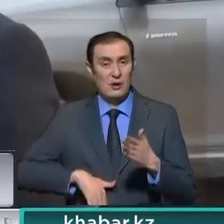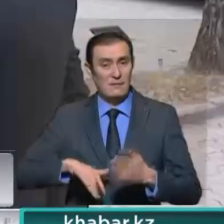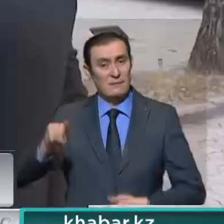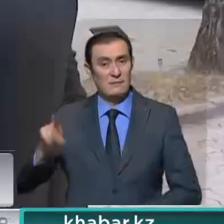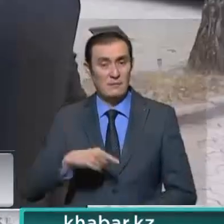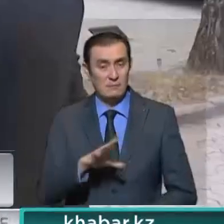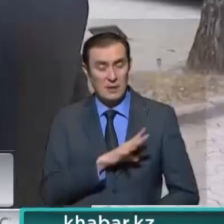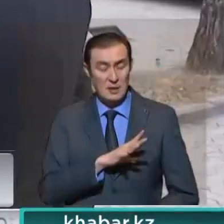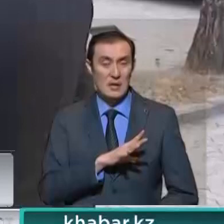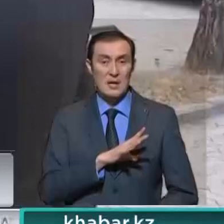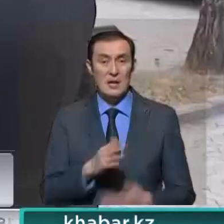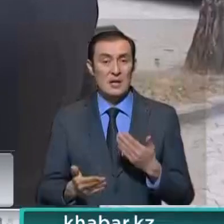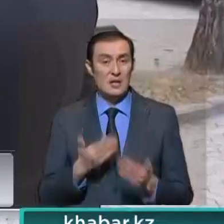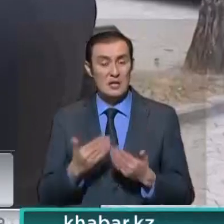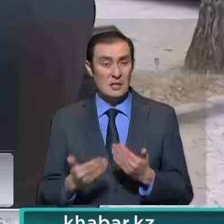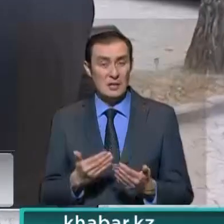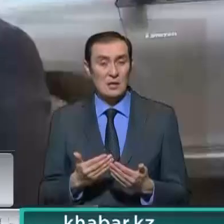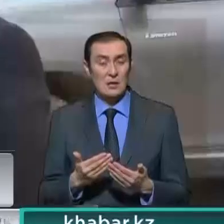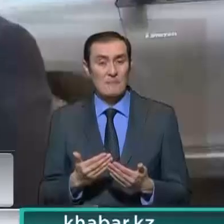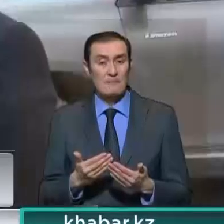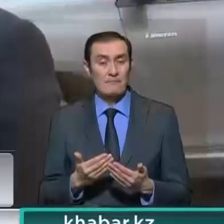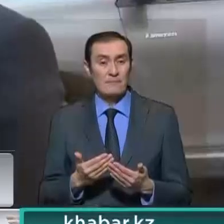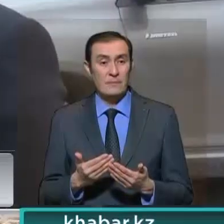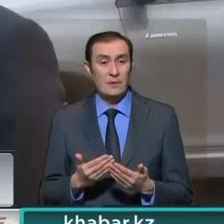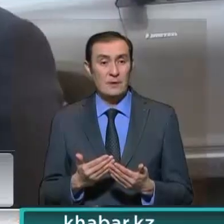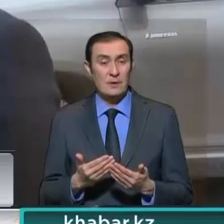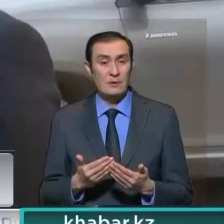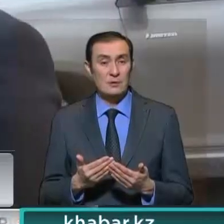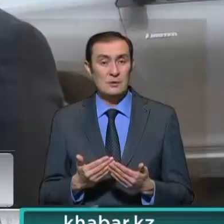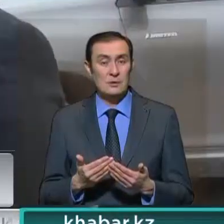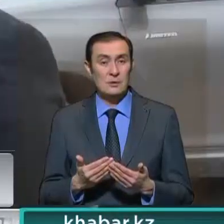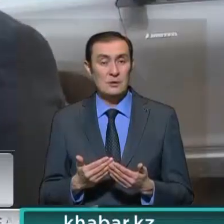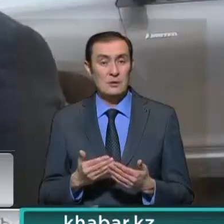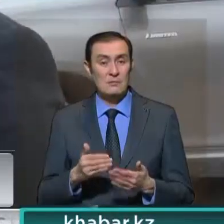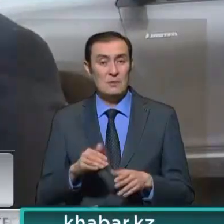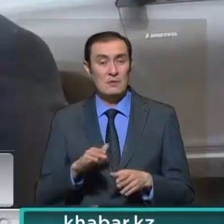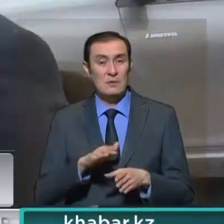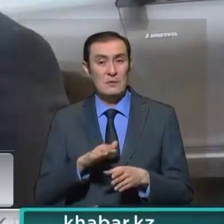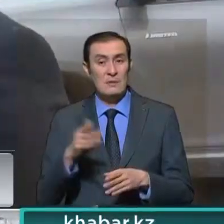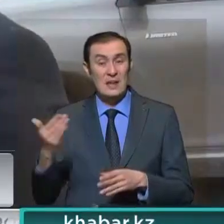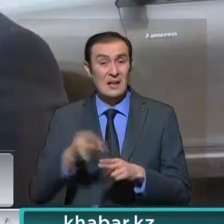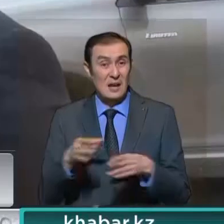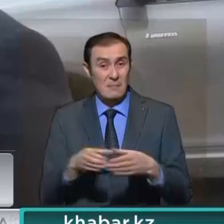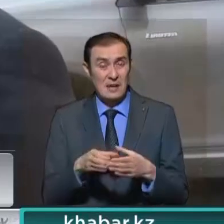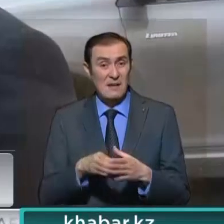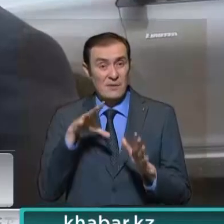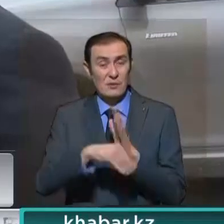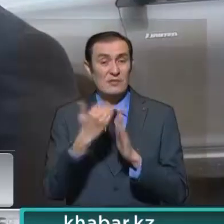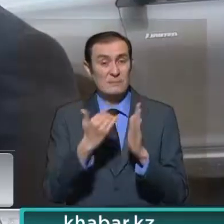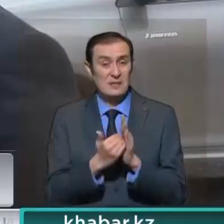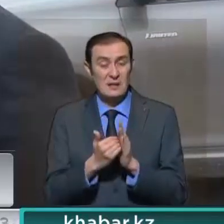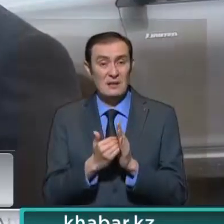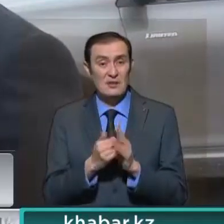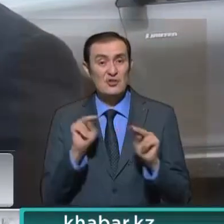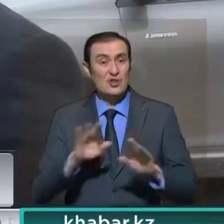если сушить что этот недобросовестный список пойдет то этот канал